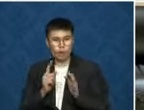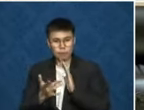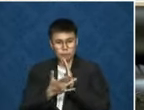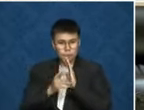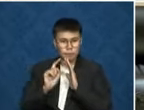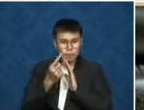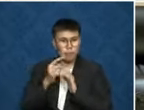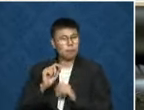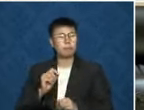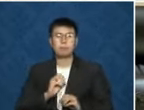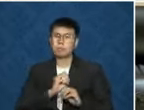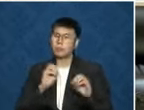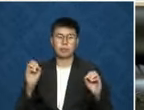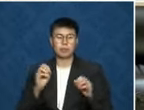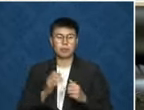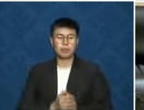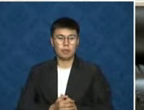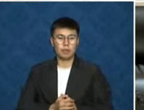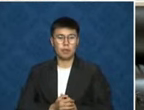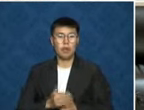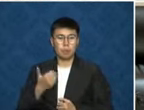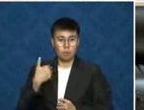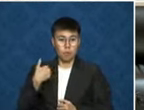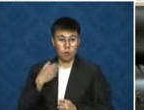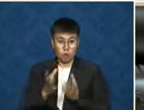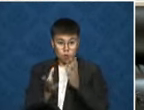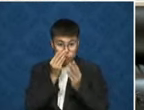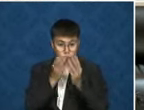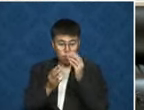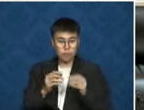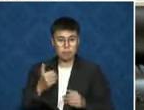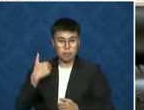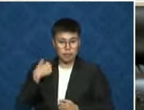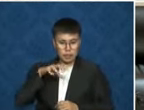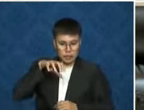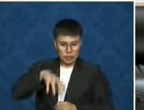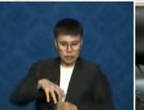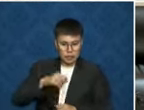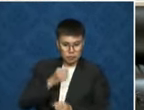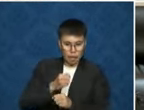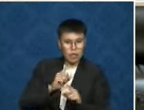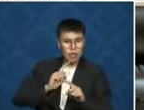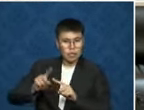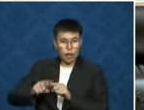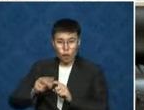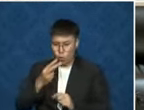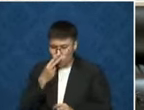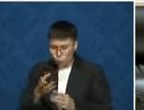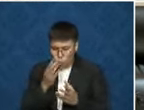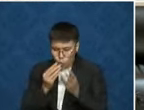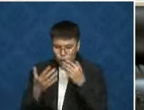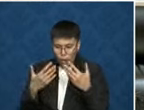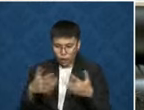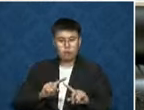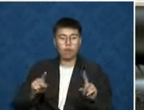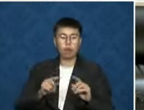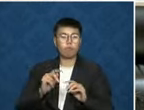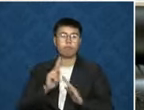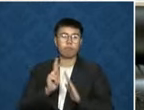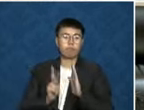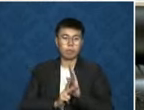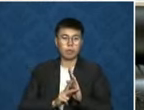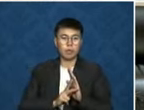ดิษฐ์ในลักษณะนี้โดยตรงเลยแม้จะมีการศึกษาจากหลายหน่วยงานแต่ก็เป็นเพียงแนวทางปฏิบัติแต่กลับไม่มีผลทางกฎหมาย